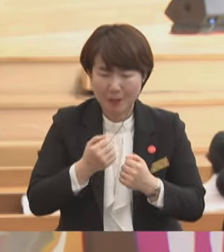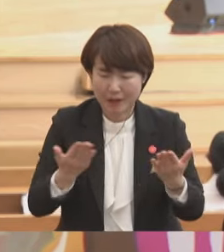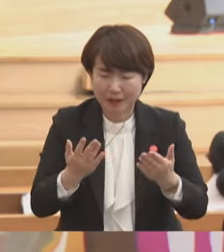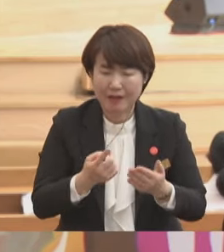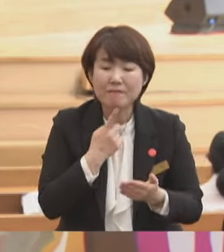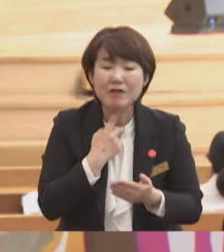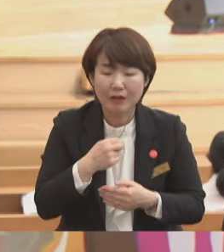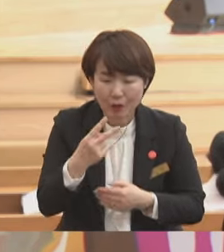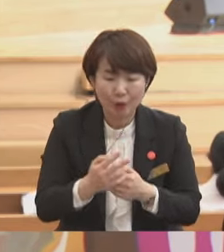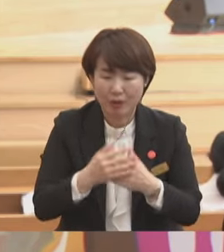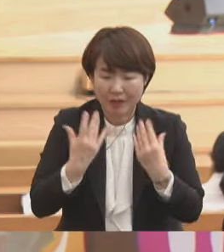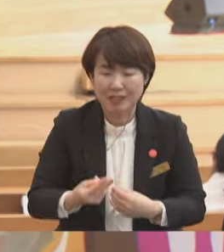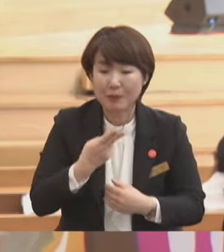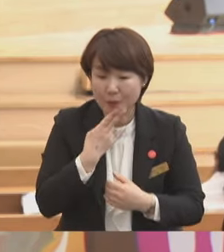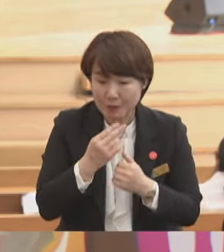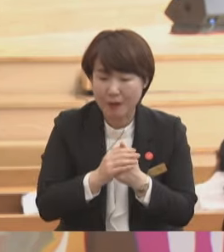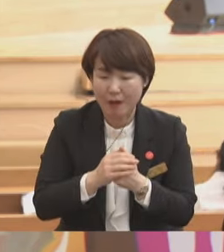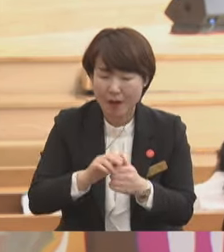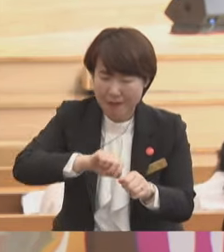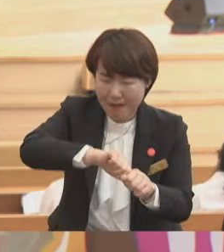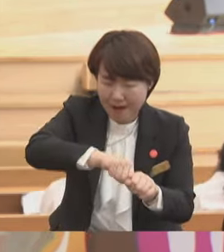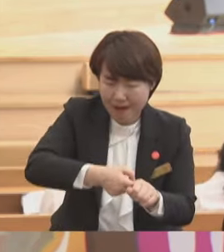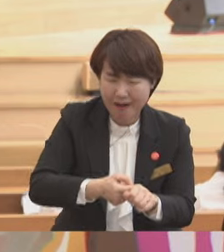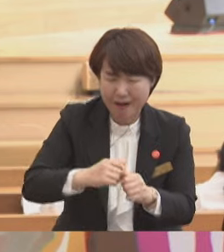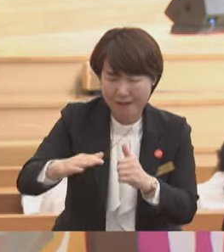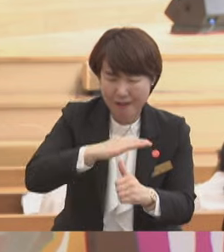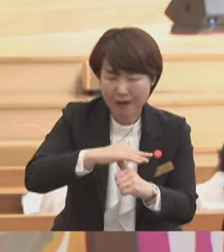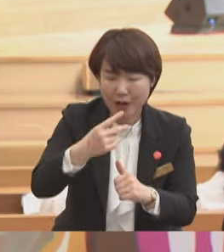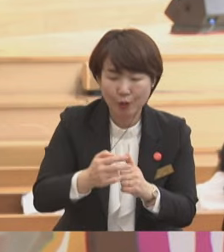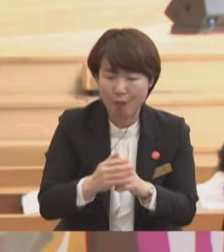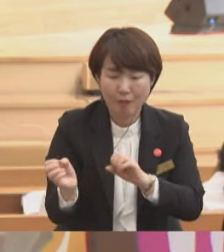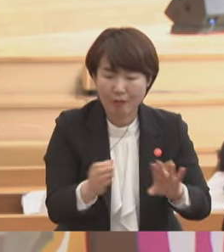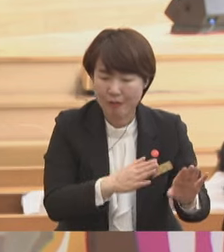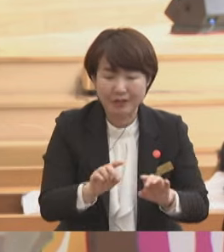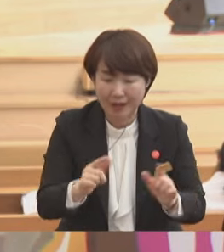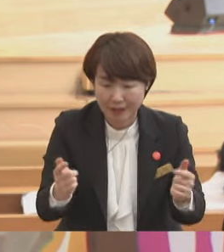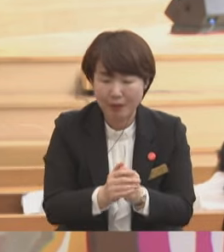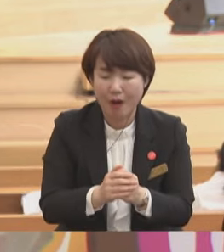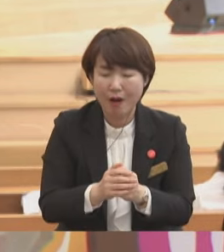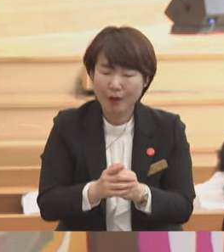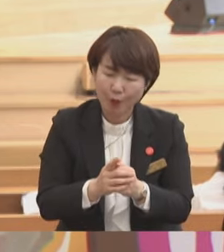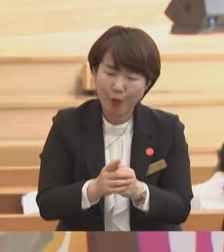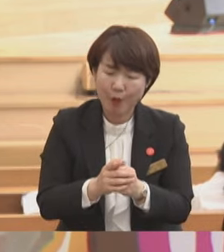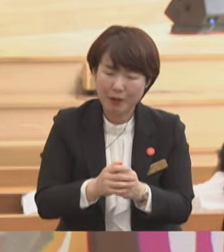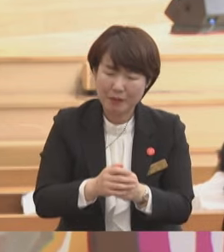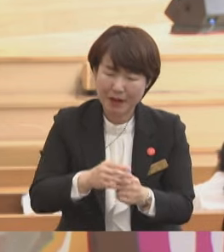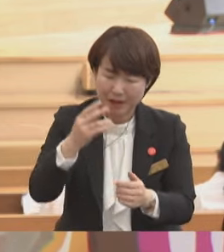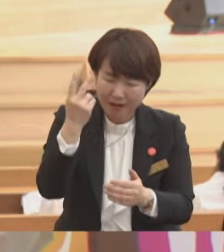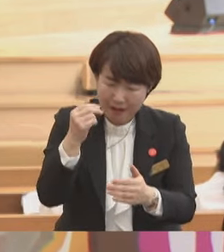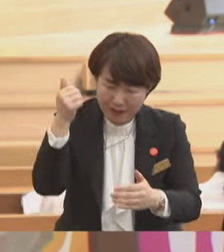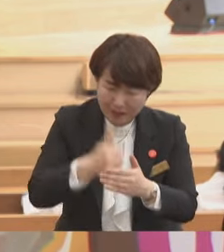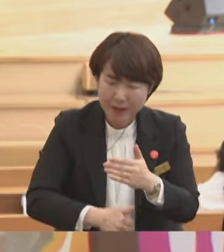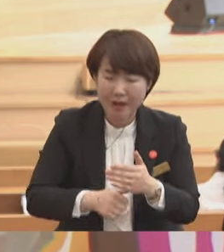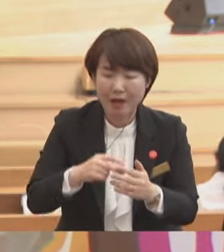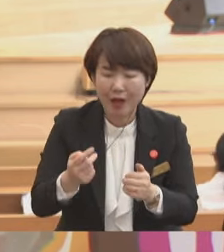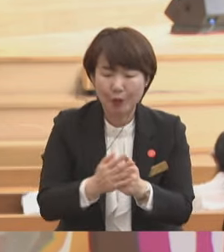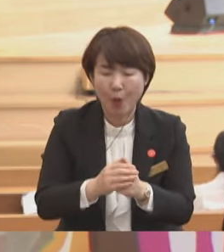당하여도 심하지 아니하며 박해를 받아도 버림받지 아니하며 거꾸러뜨림을 당하여도 망하지 아니하고